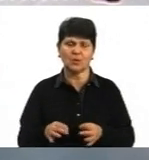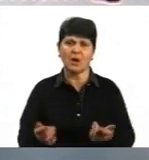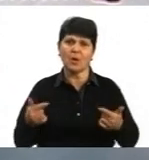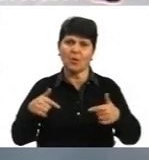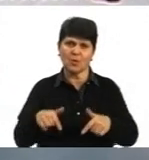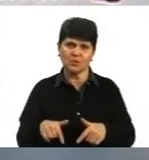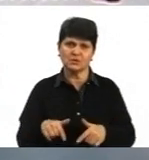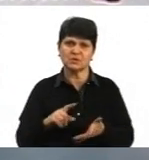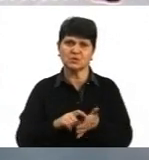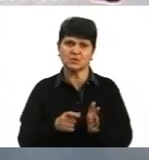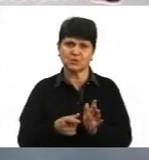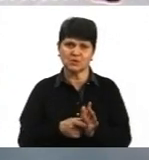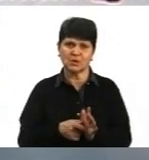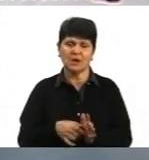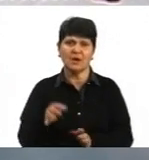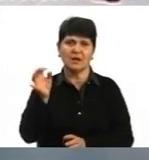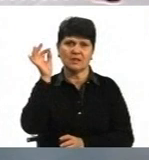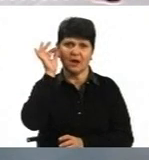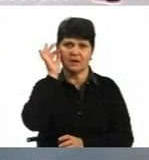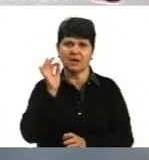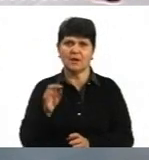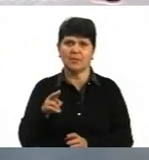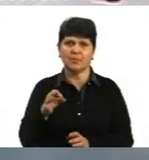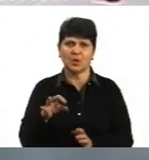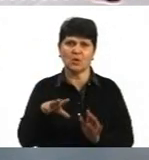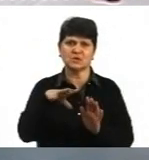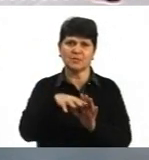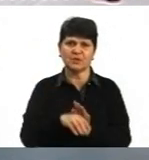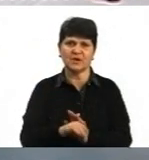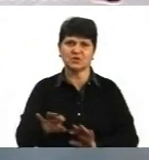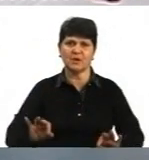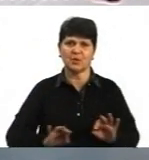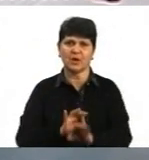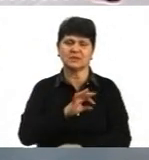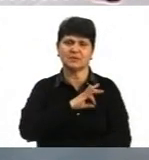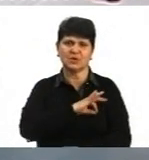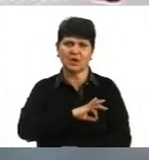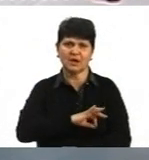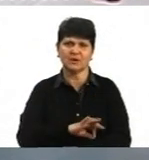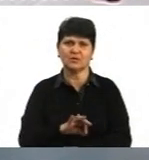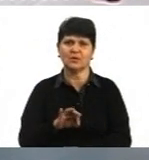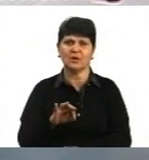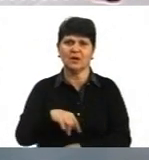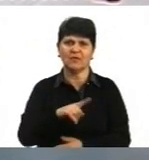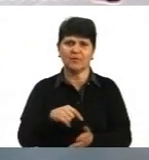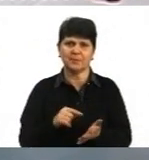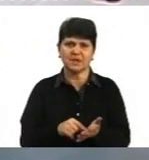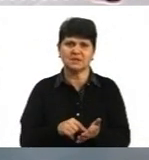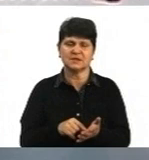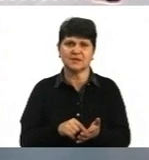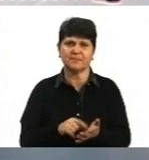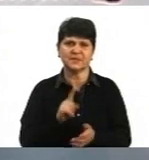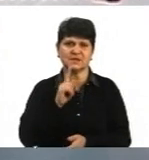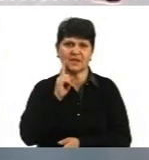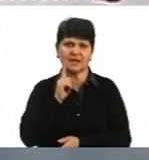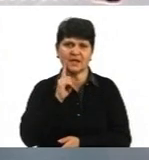про запровадження, про проєкт і застосування, і запровадження в місті зеленої хвилі